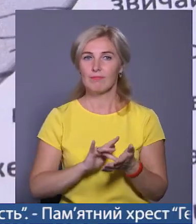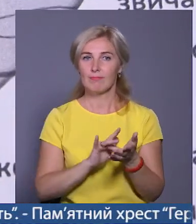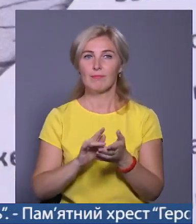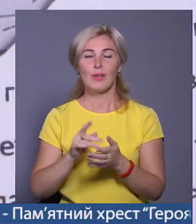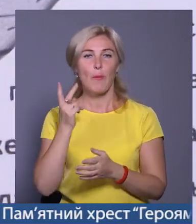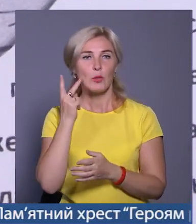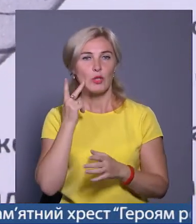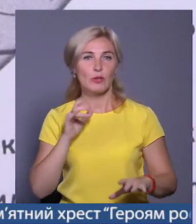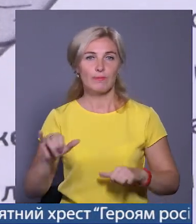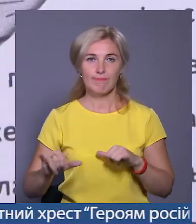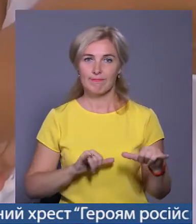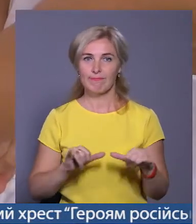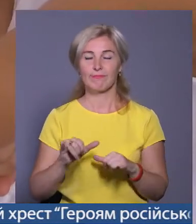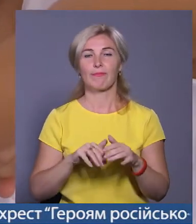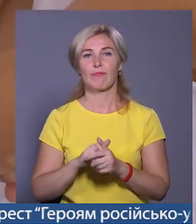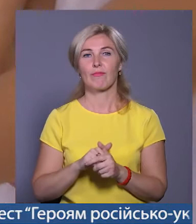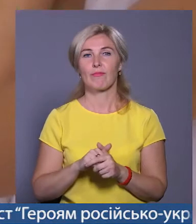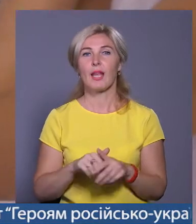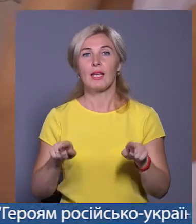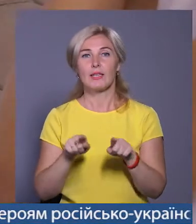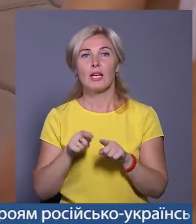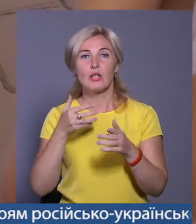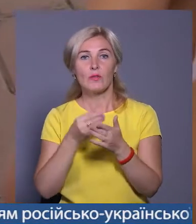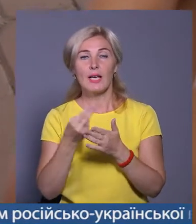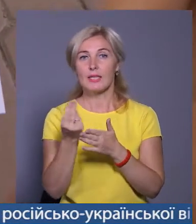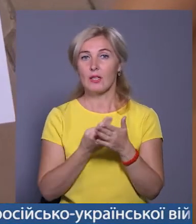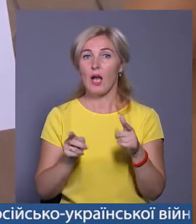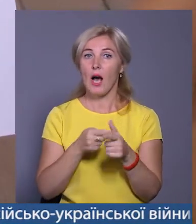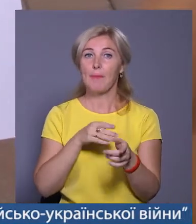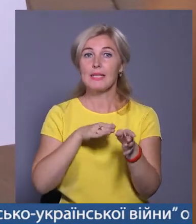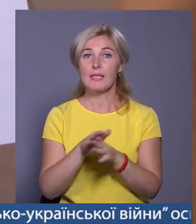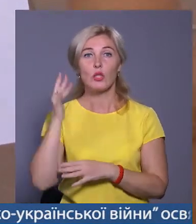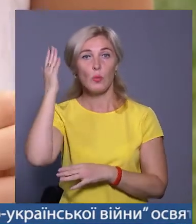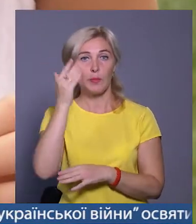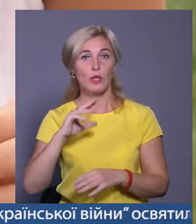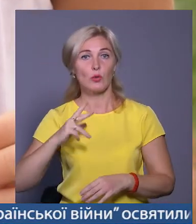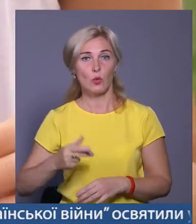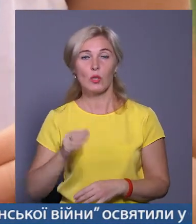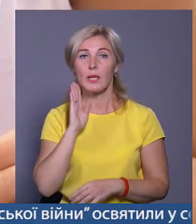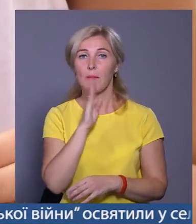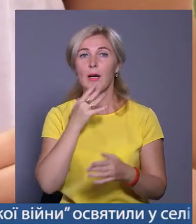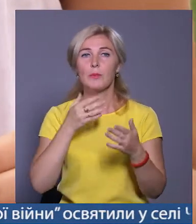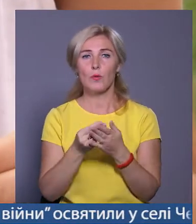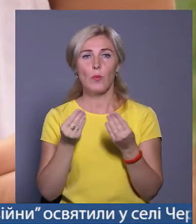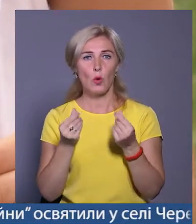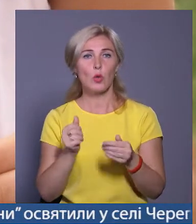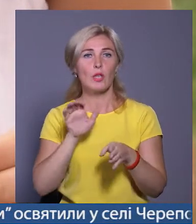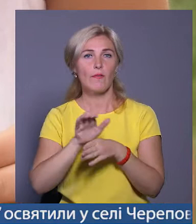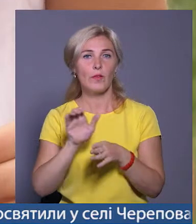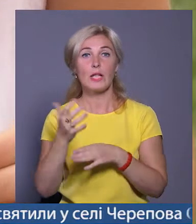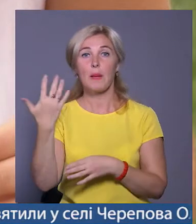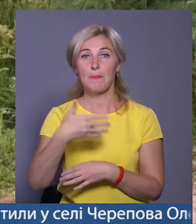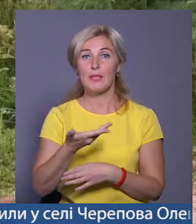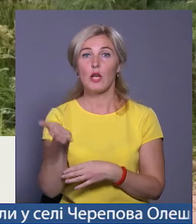бешкетувала. Ілюстрації до кожної з 5 частин теж власні. Аби здійснити мрію доньки, мати дівчинки Ольга власним коштом видала 50